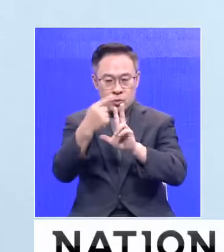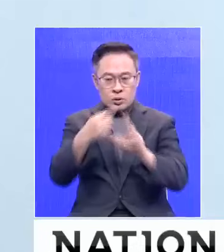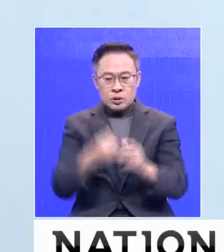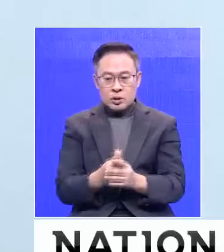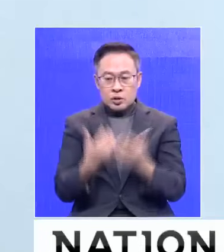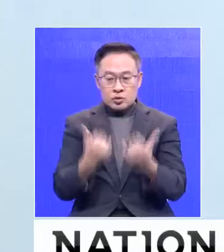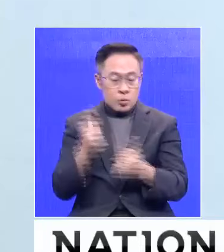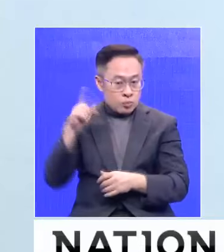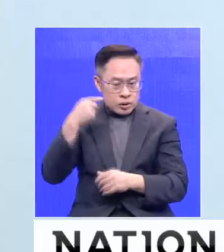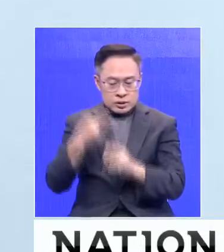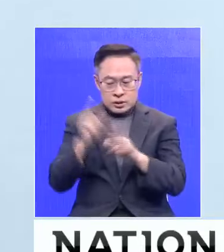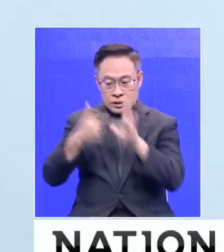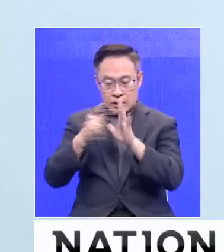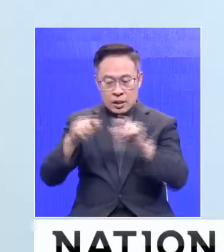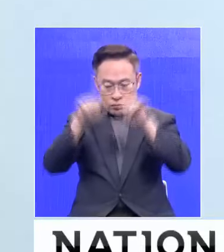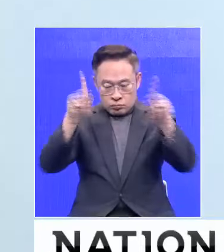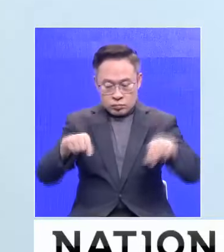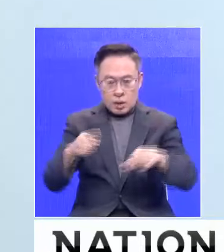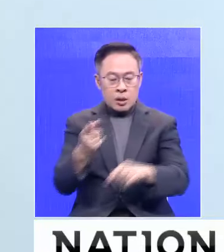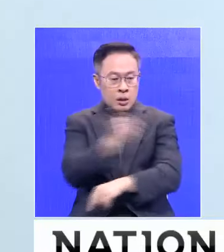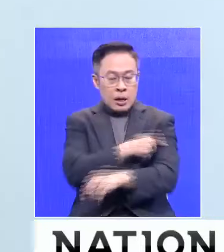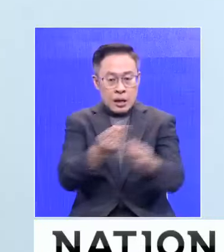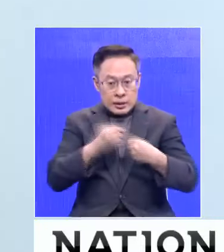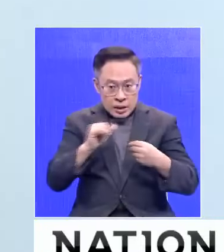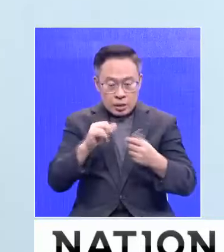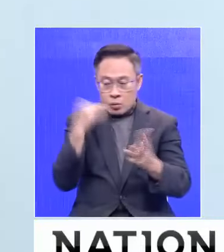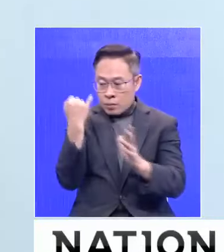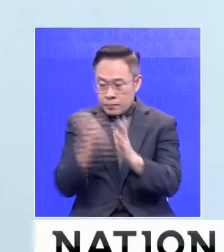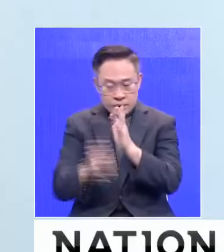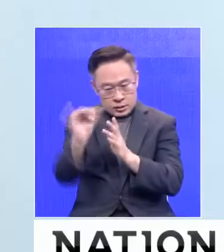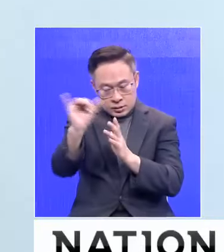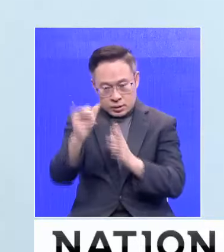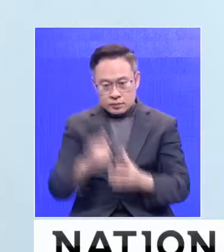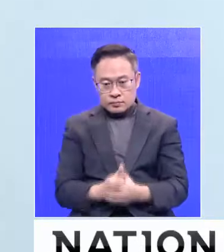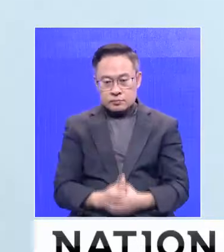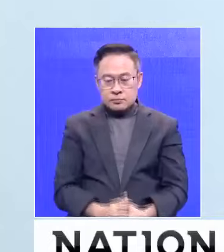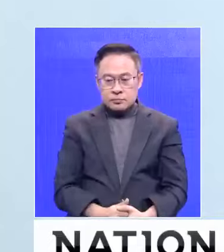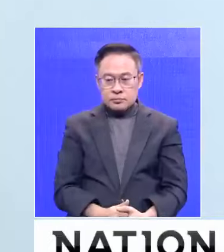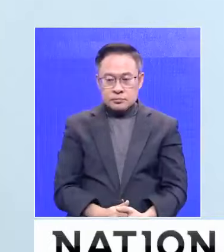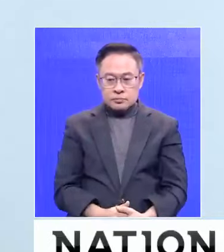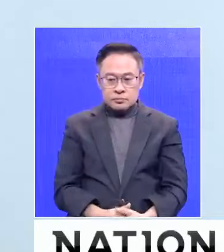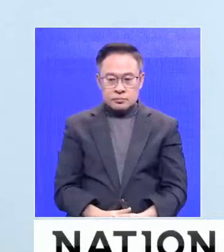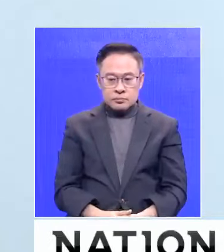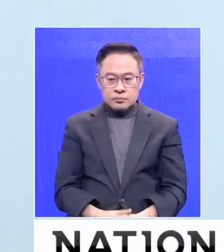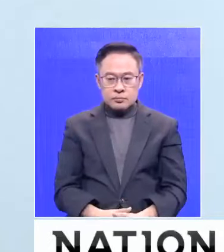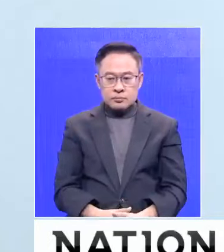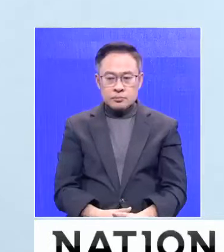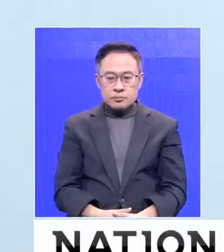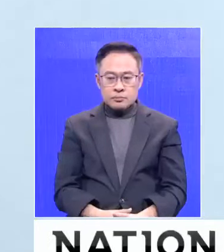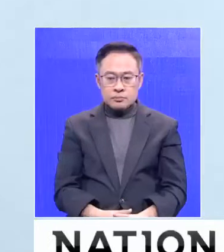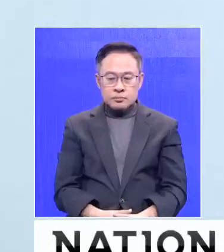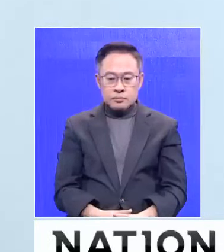ฒิการศึกษาและยังเรียนไม่จบนะครับก็ถือว่ายังไม่มีความผิดในเรื่องนี้ครับฟังเสียงของทนายความกันครับ น